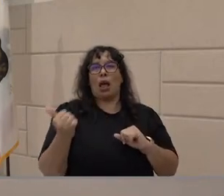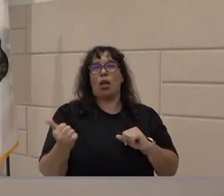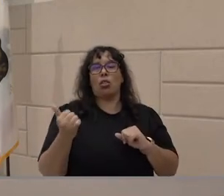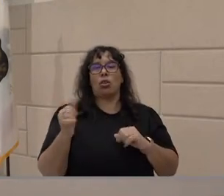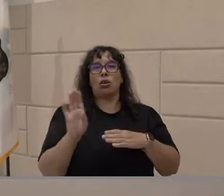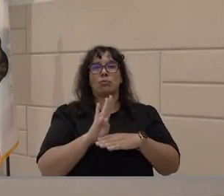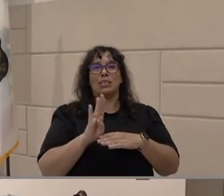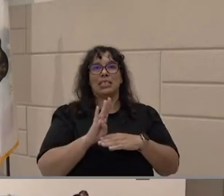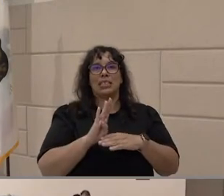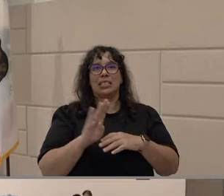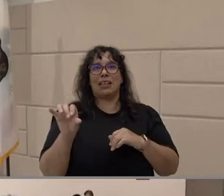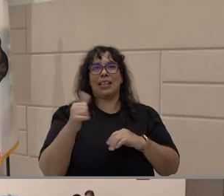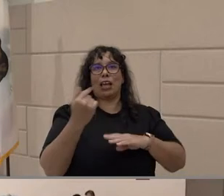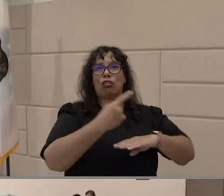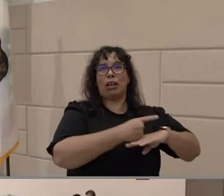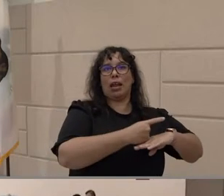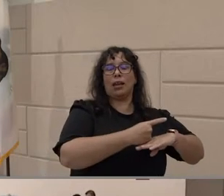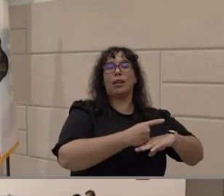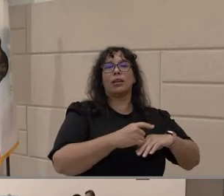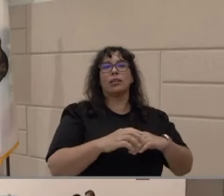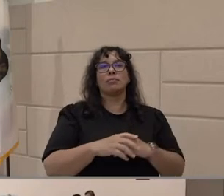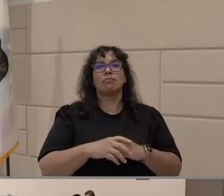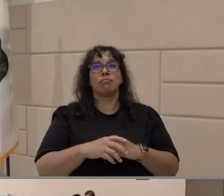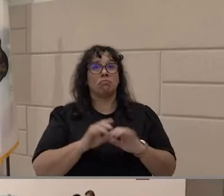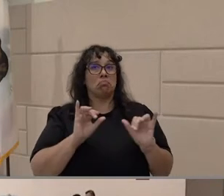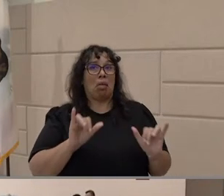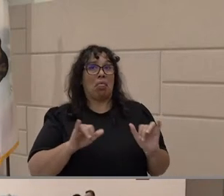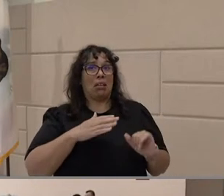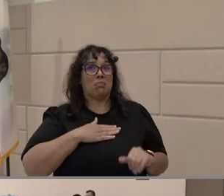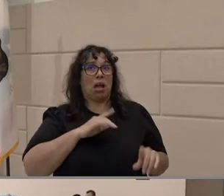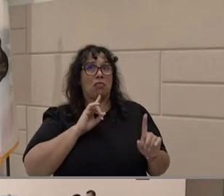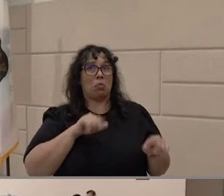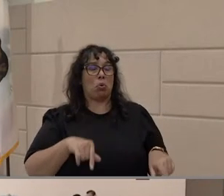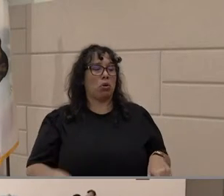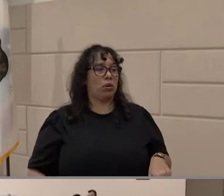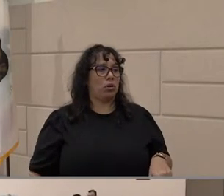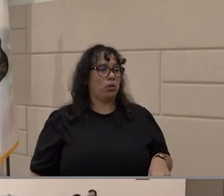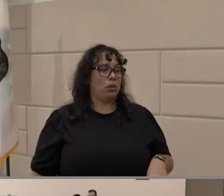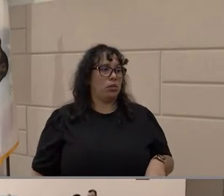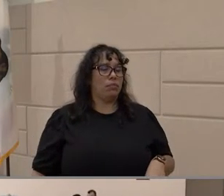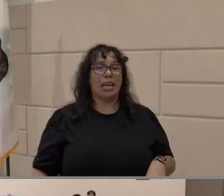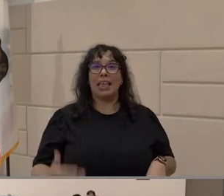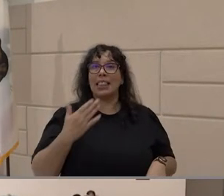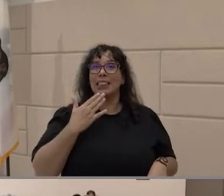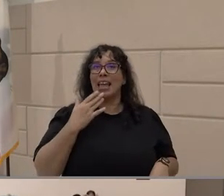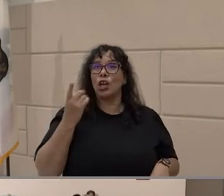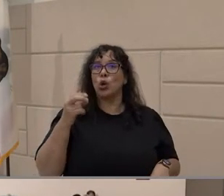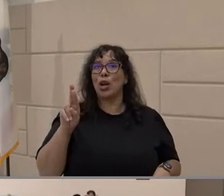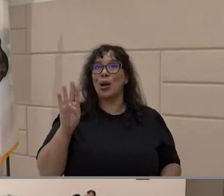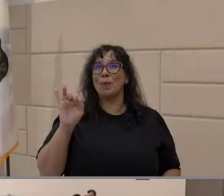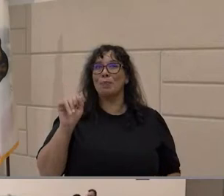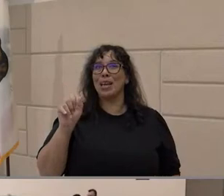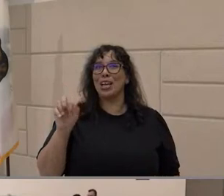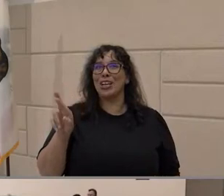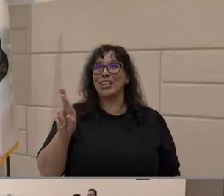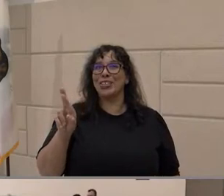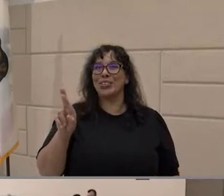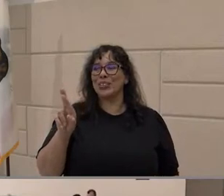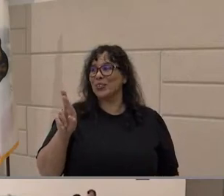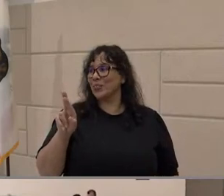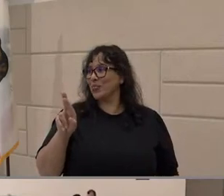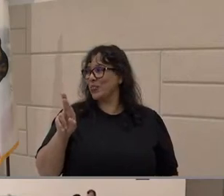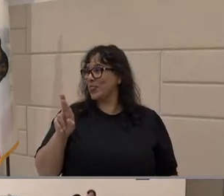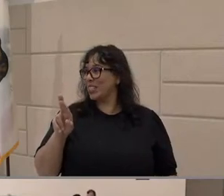ម្រាប់លើកពីគ្រោះតាមពី L Cap នេះហើយជារបាយការណ៍របស់ខ្ញុំសូមអរគុណ Dr. Baker